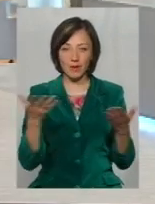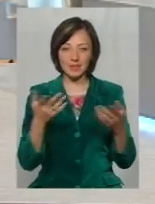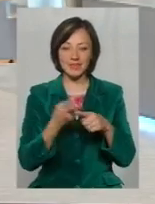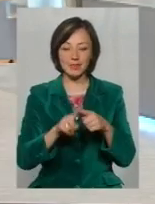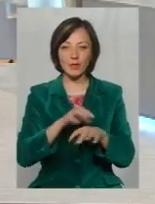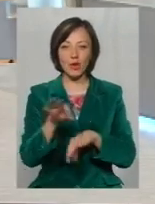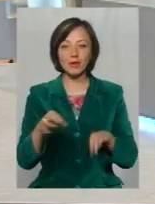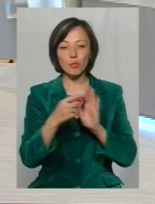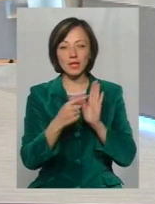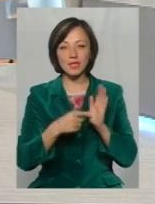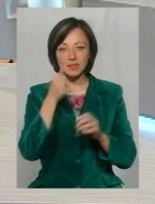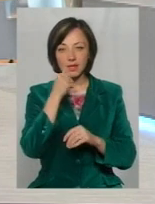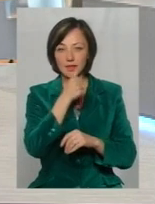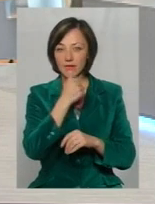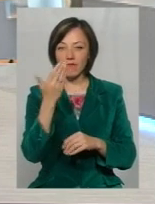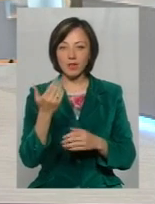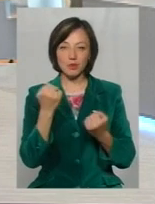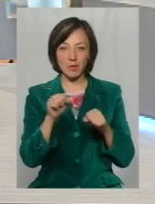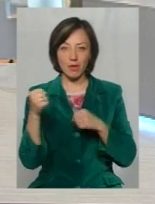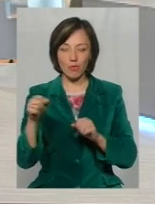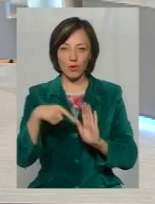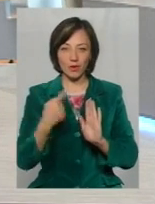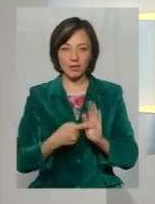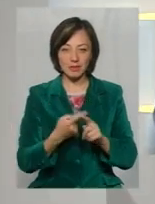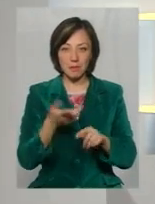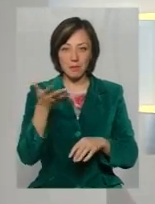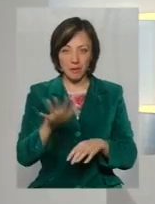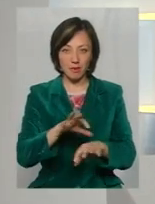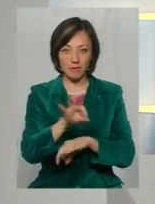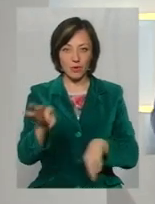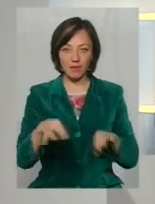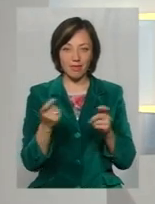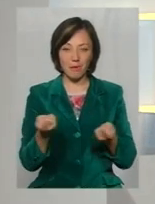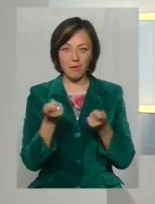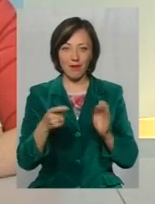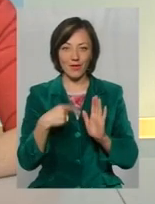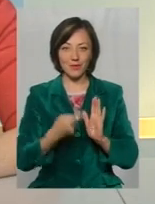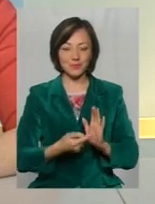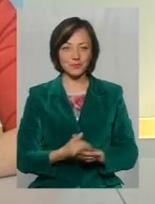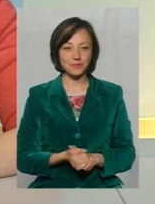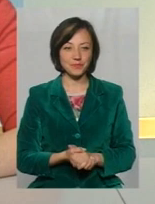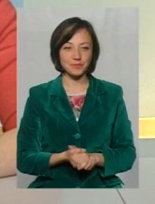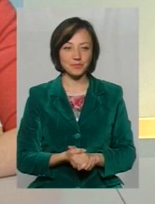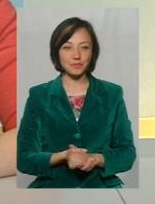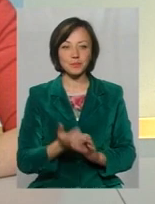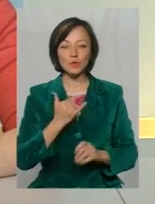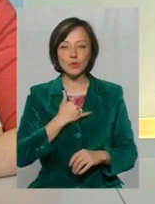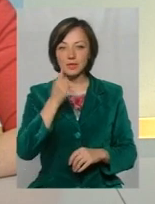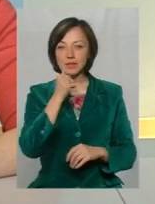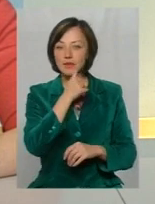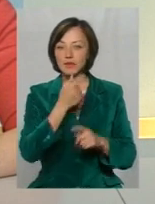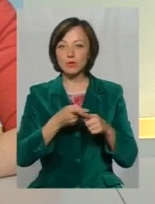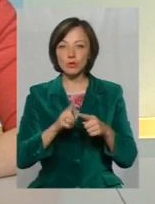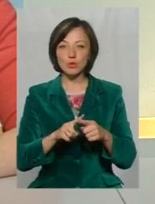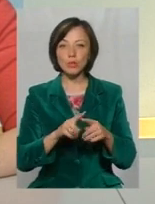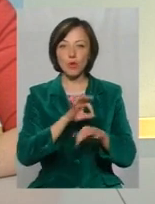проекти. Поділіться секретом ваших перемог. Це ж 5 проєктів, ну, немало. У нас секрет в тому, що це проєкти